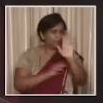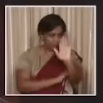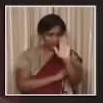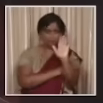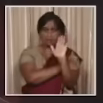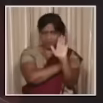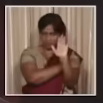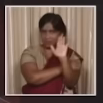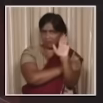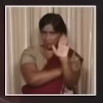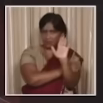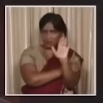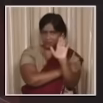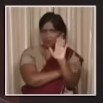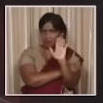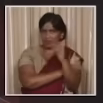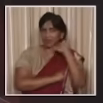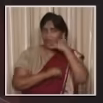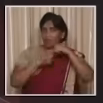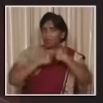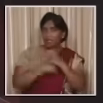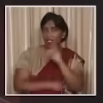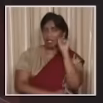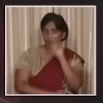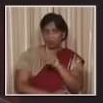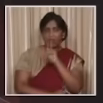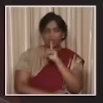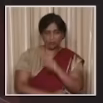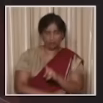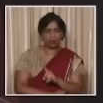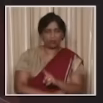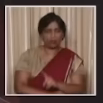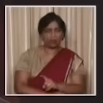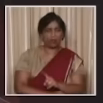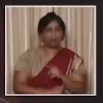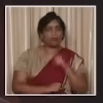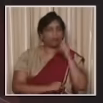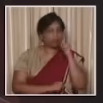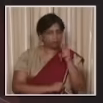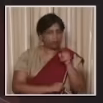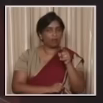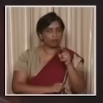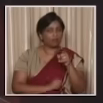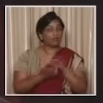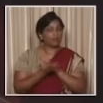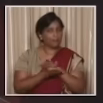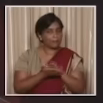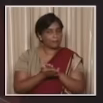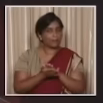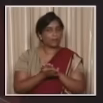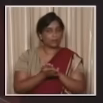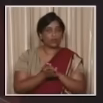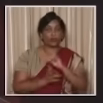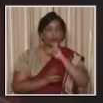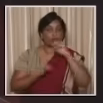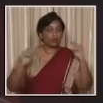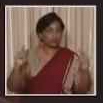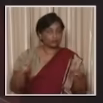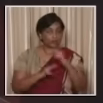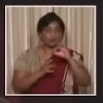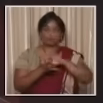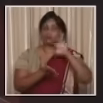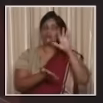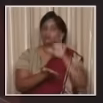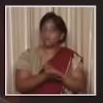පොඩකින් මං ඉවර නැහැ. මොකද මේ සමගි ජන බලවේග නම කිව්වා. ගරු කතානායකතුමනි ඔබතුමා හැමදාම ටෝක් කියනවා. ශ්‍රේෂ්ඨාධිකරණයේ